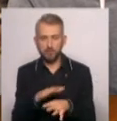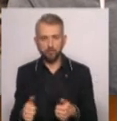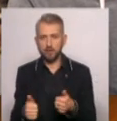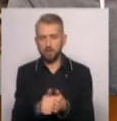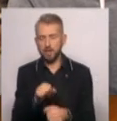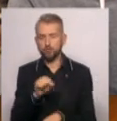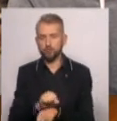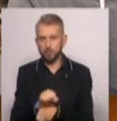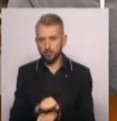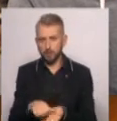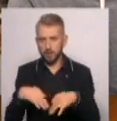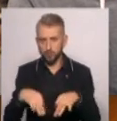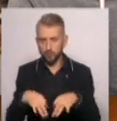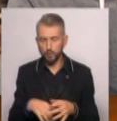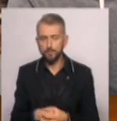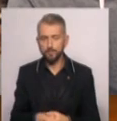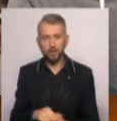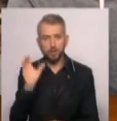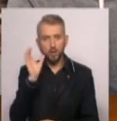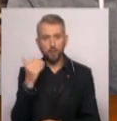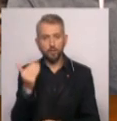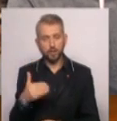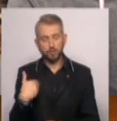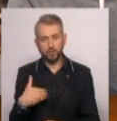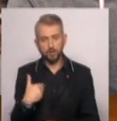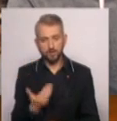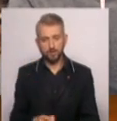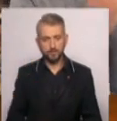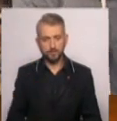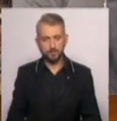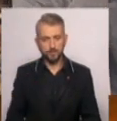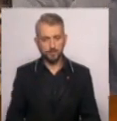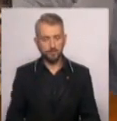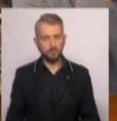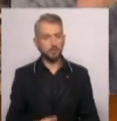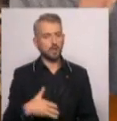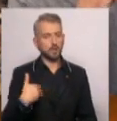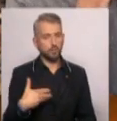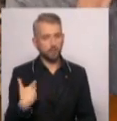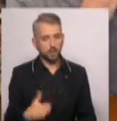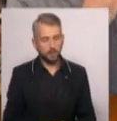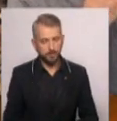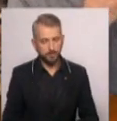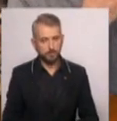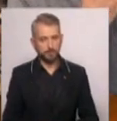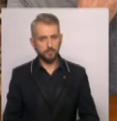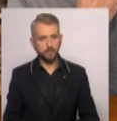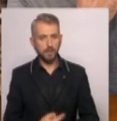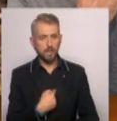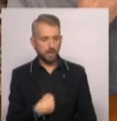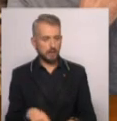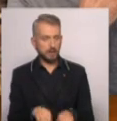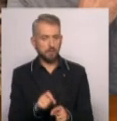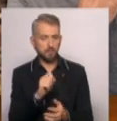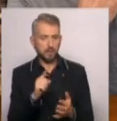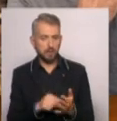нашого громадського транспорту. Слухаємо вас. Добрий день, ви в ефірі. Добрий день. Добрий день. Я з таким питанням,